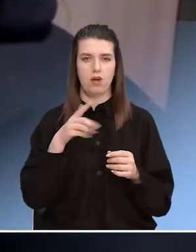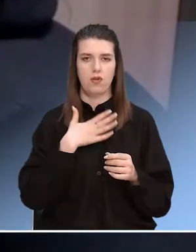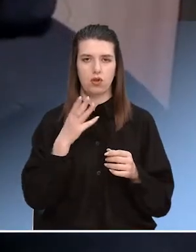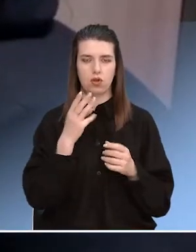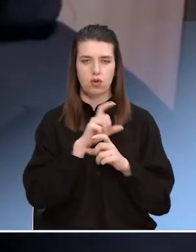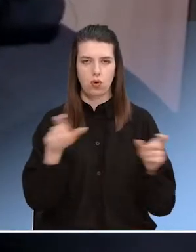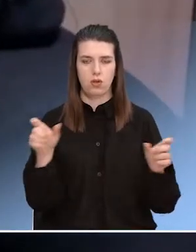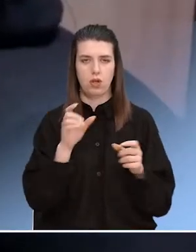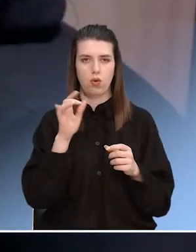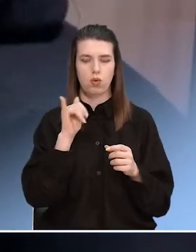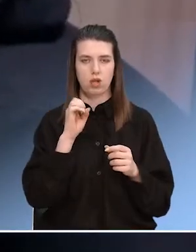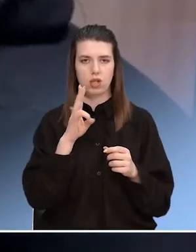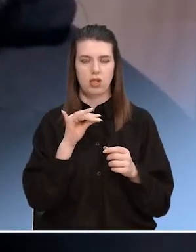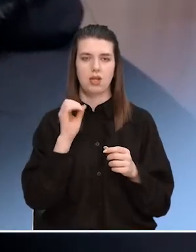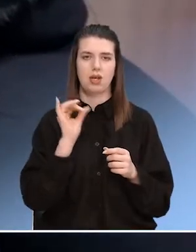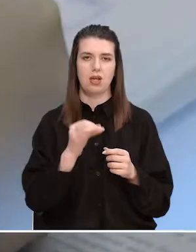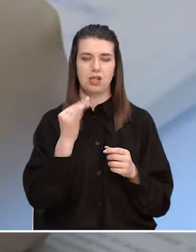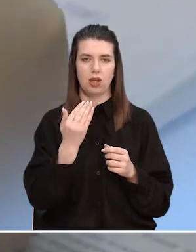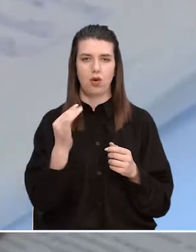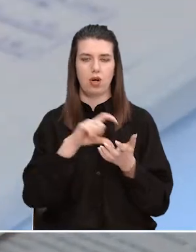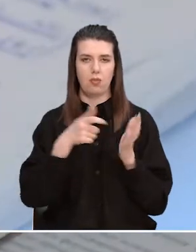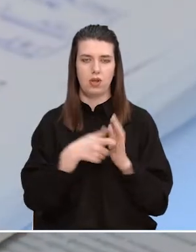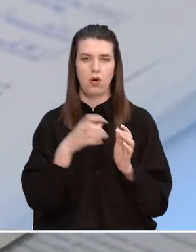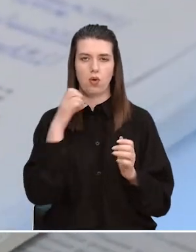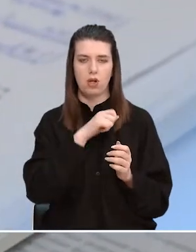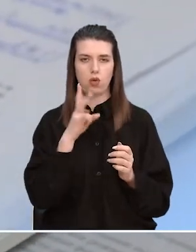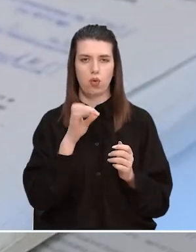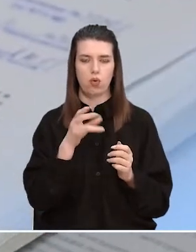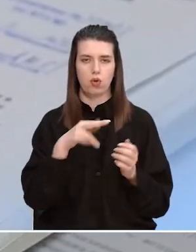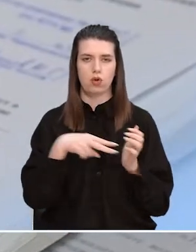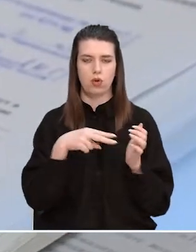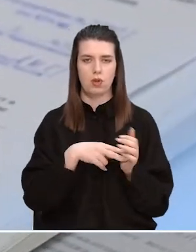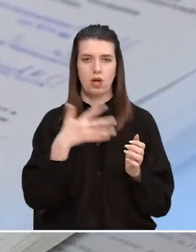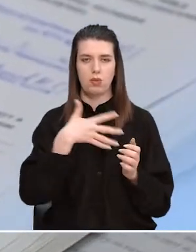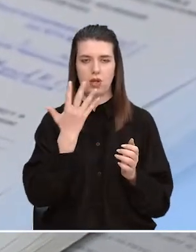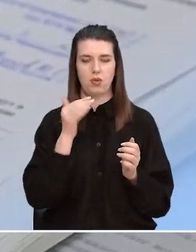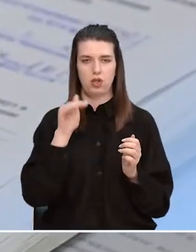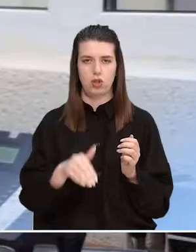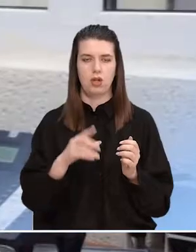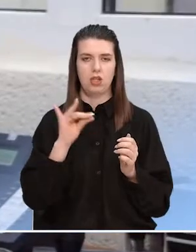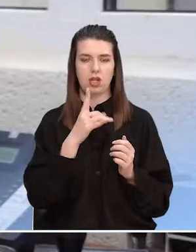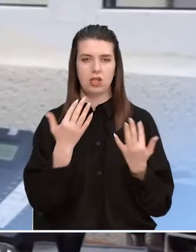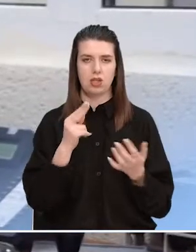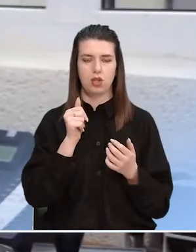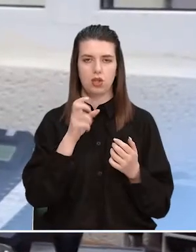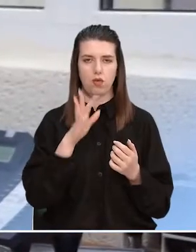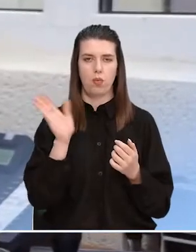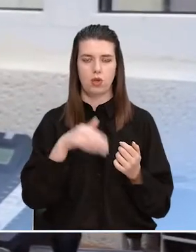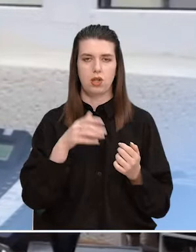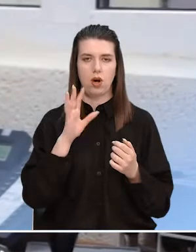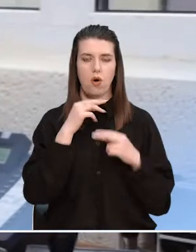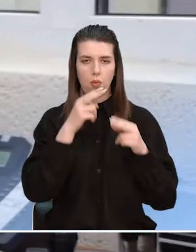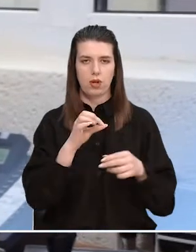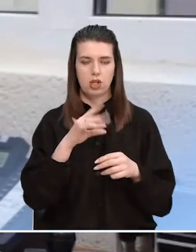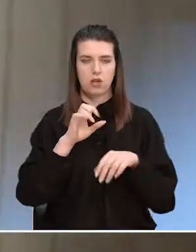рассказала что работает в одном из дошкольных образовательных учреждений и из ее кабинета похитили ноутбук стоимостью 50000 рублей через